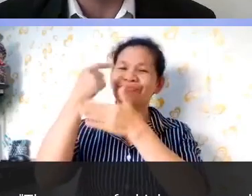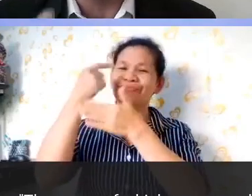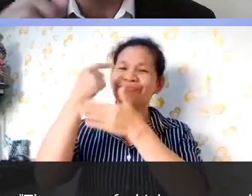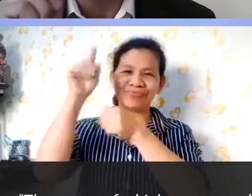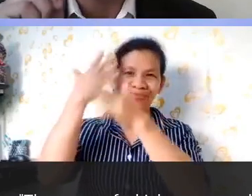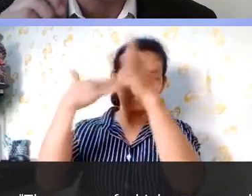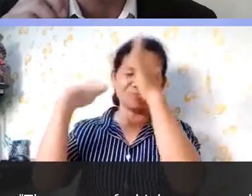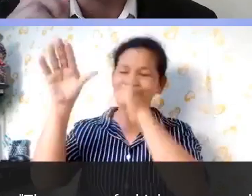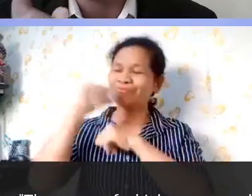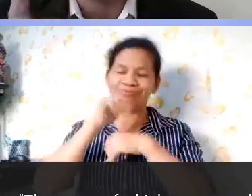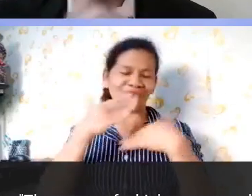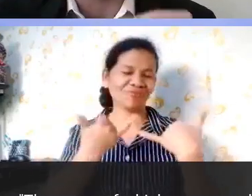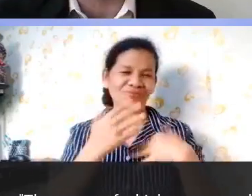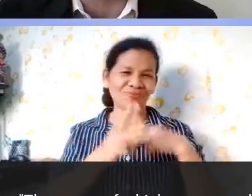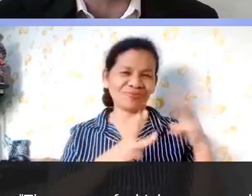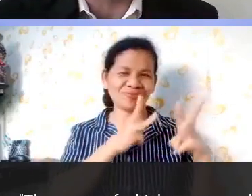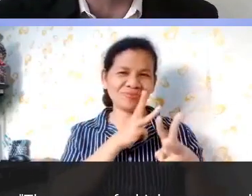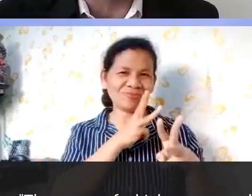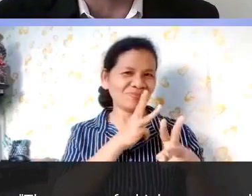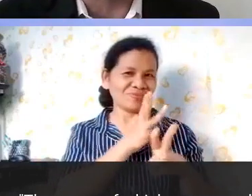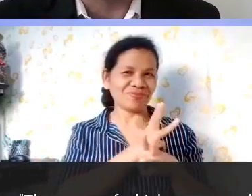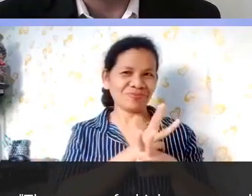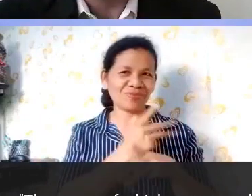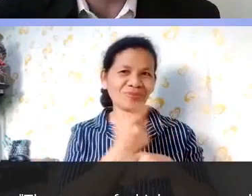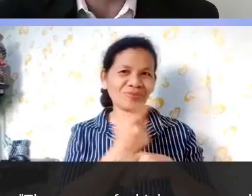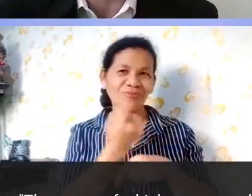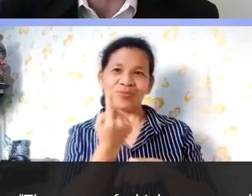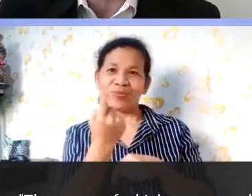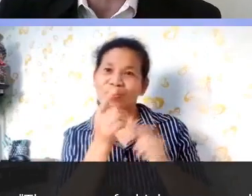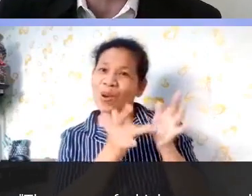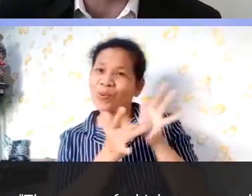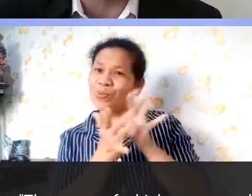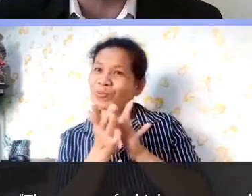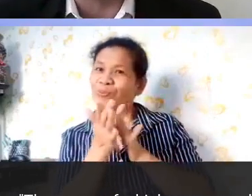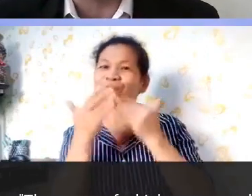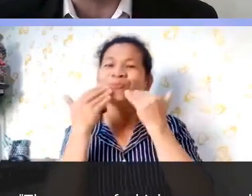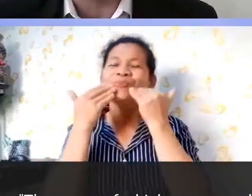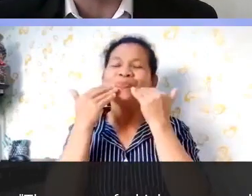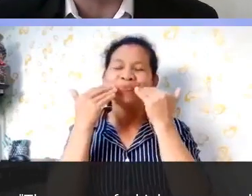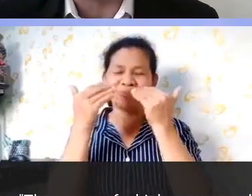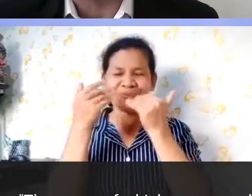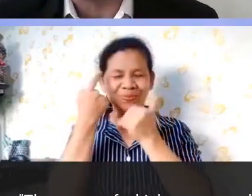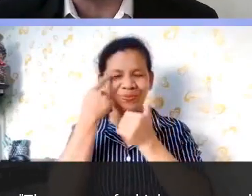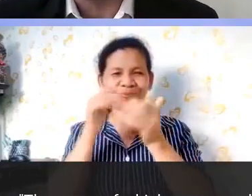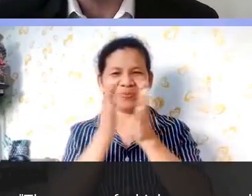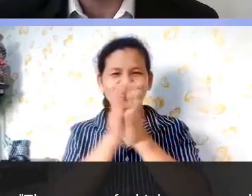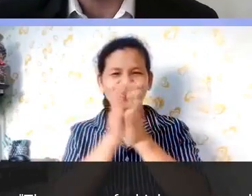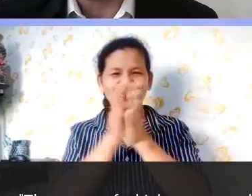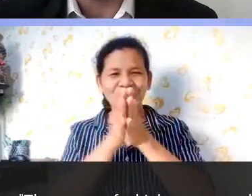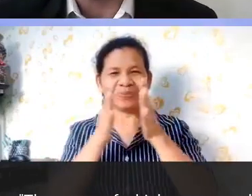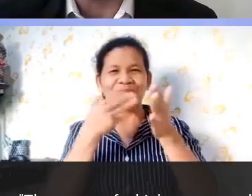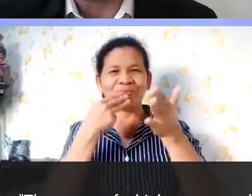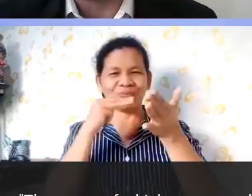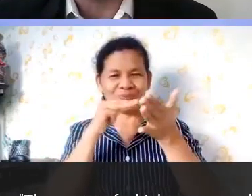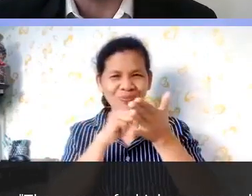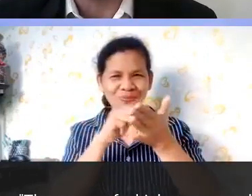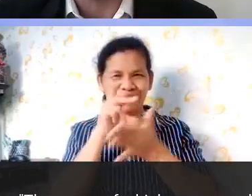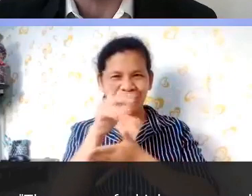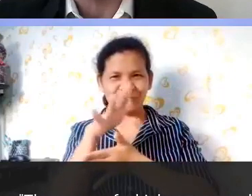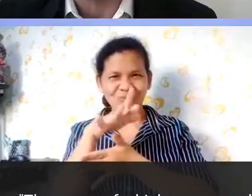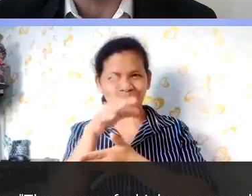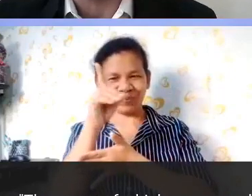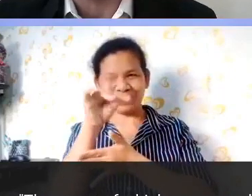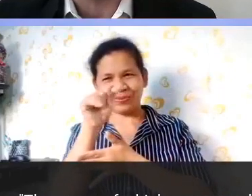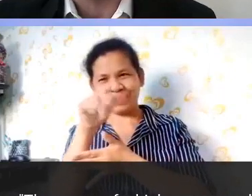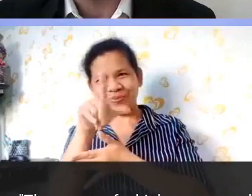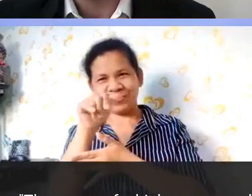earth. Only Jesus. Oh, nanginginig ako. Thank you po sa magandang message, Pastor Dalida. Ayan,